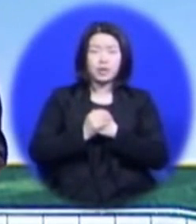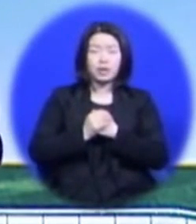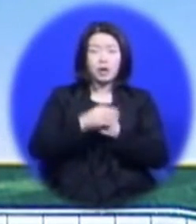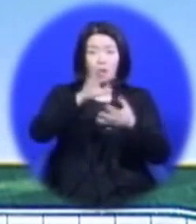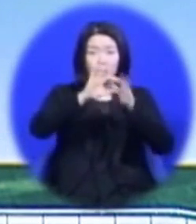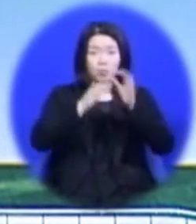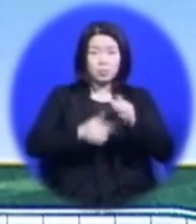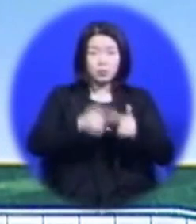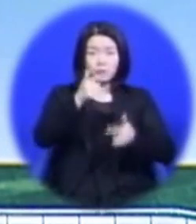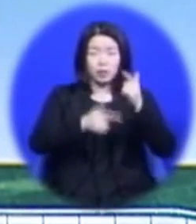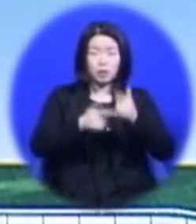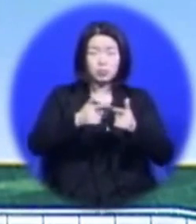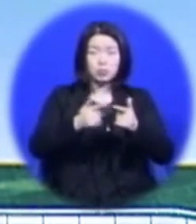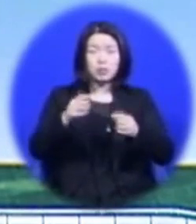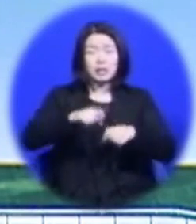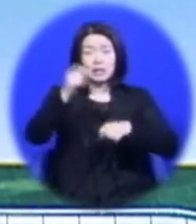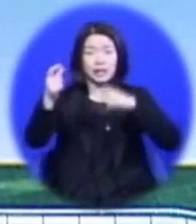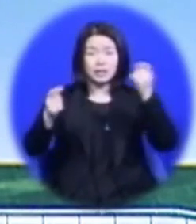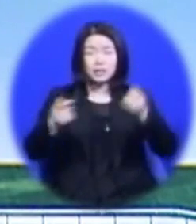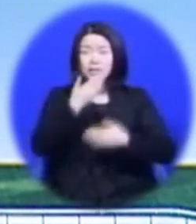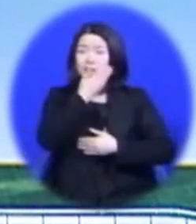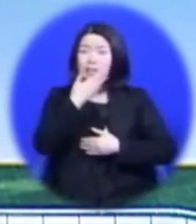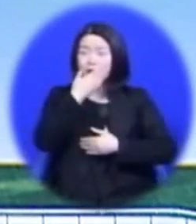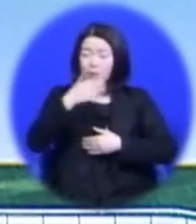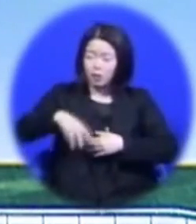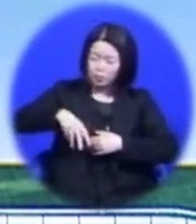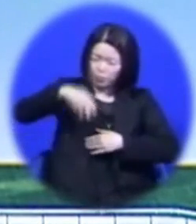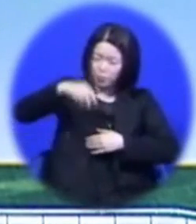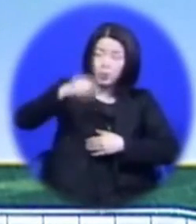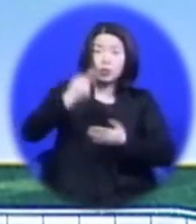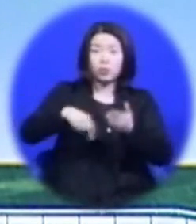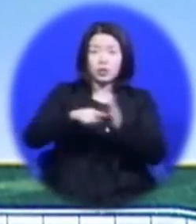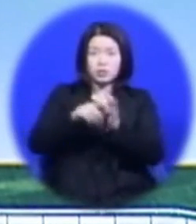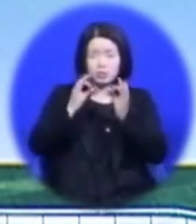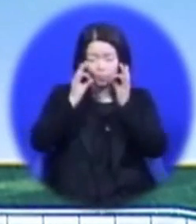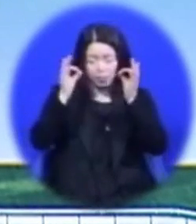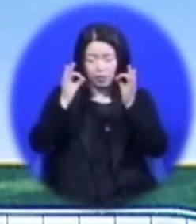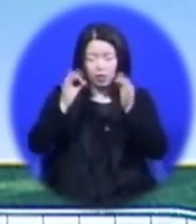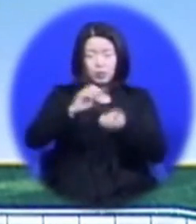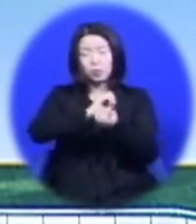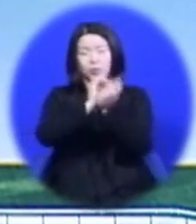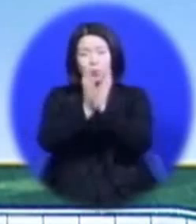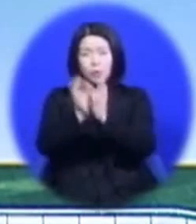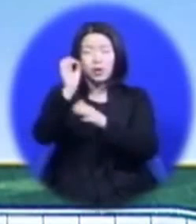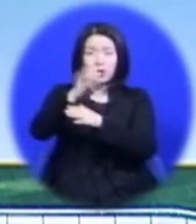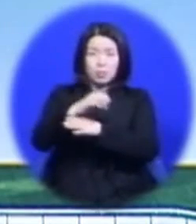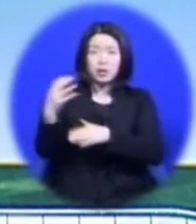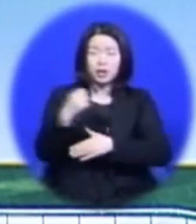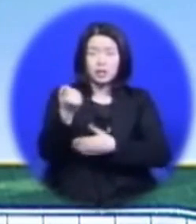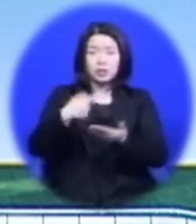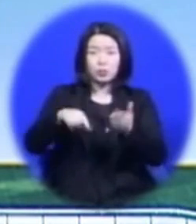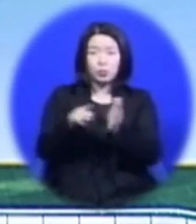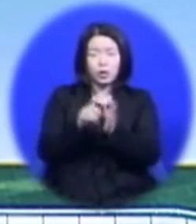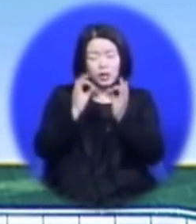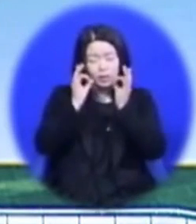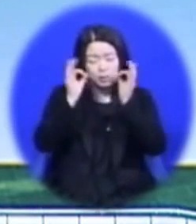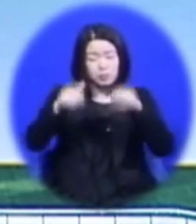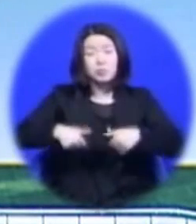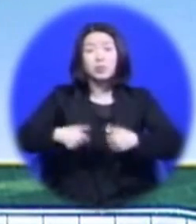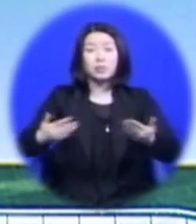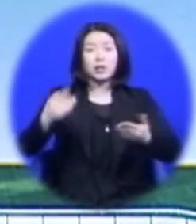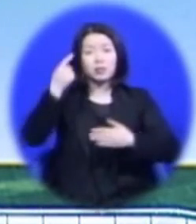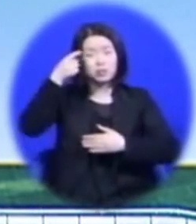포도나무 가지는 영양분을 끌어올리려고 애쓸 필요도 없고 꽃을 피우려고 열매를 맺으려고 힘쓸 필요도 없다는 사실을